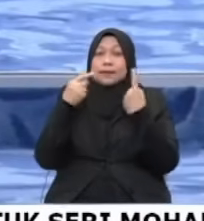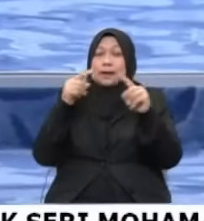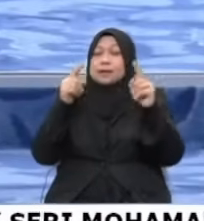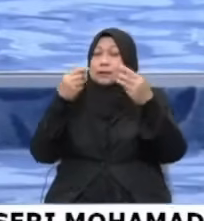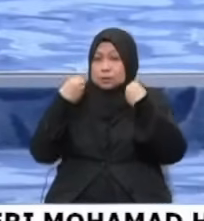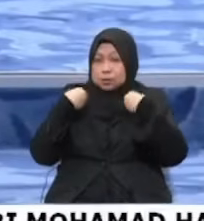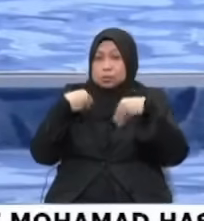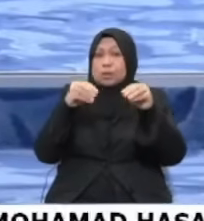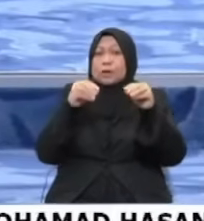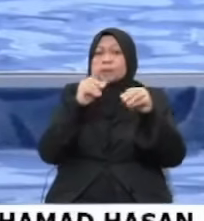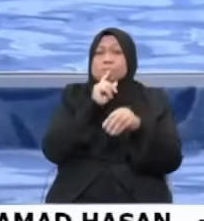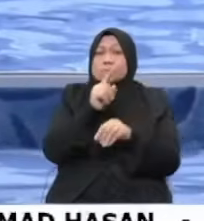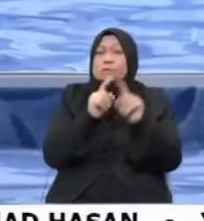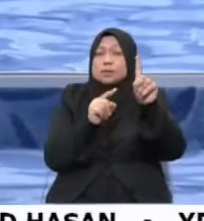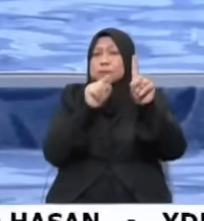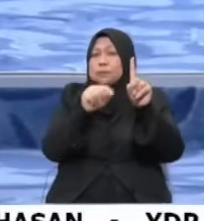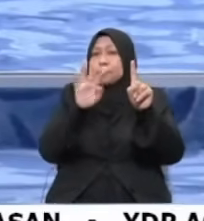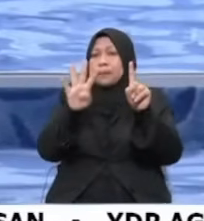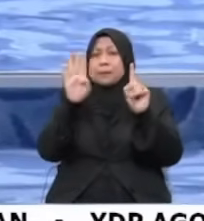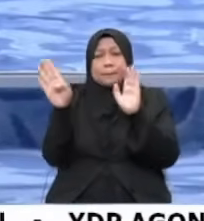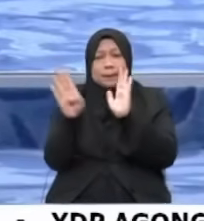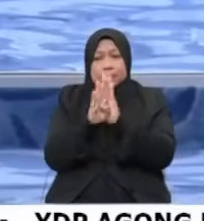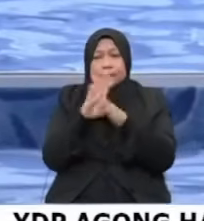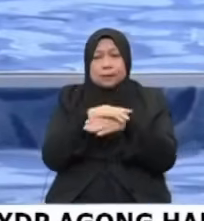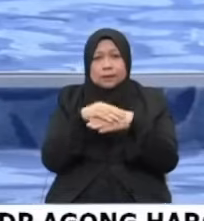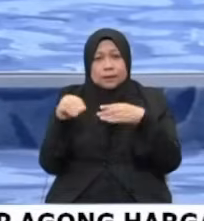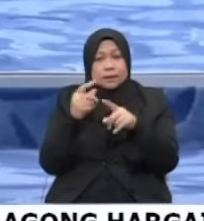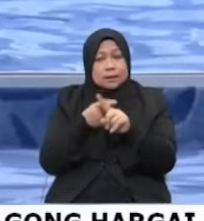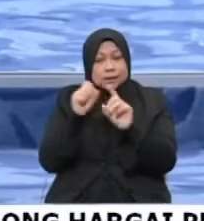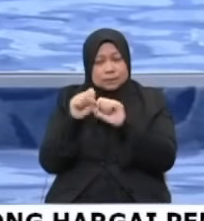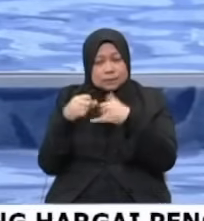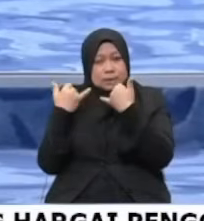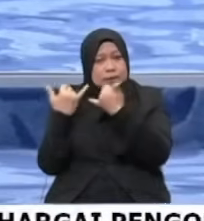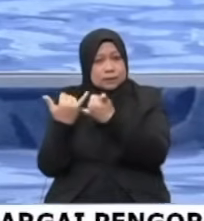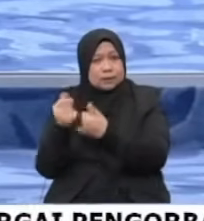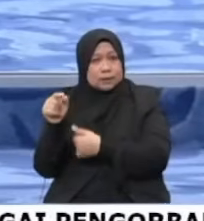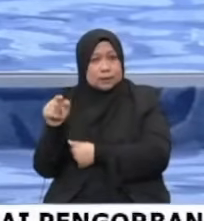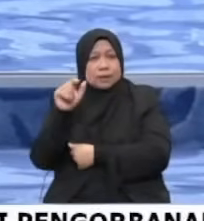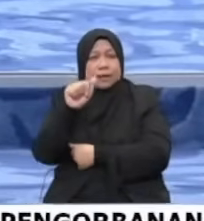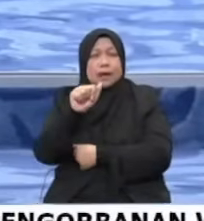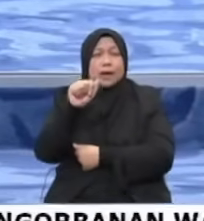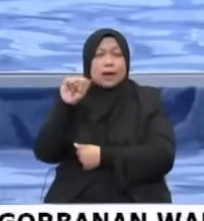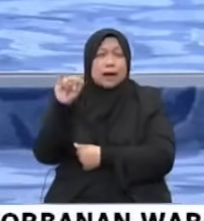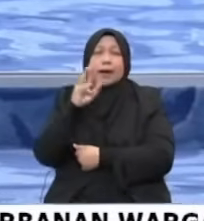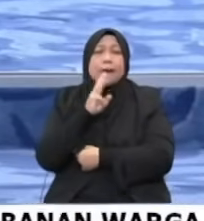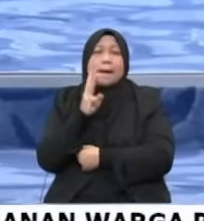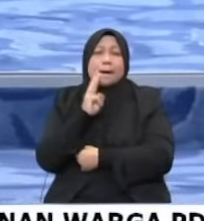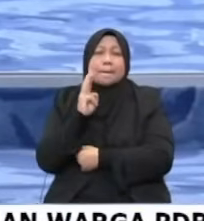jual ialah r.4 bilion daripada syarat Syarikat Airbus